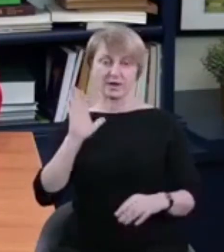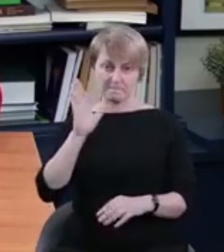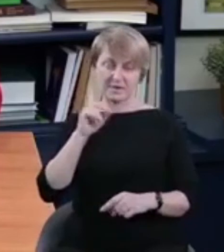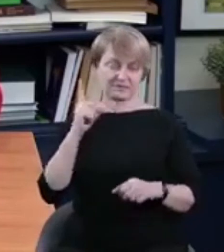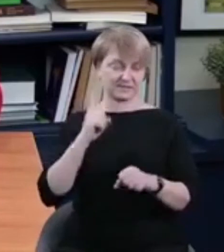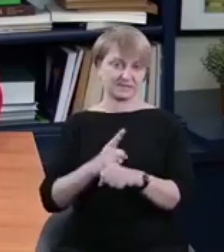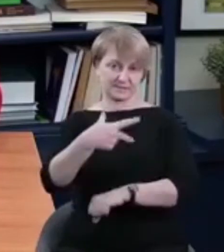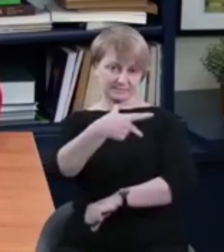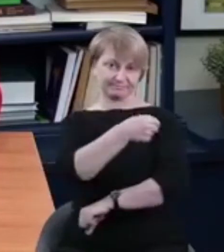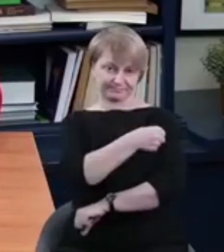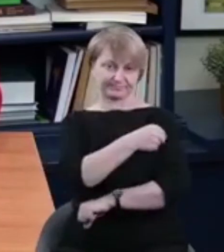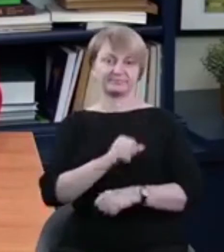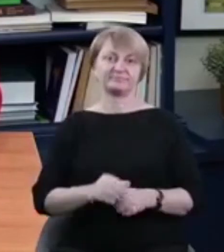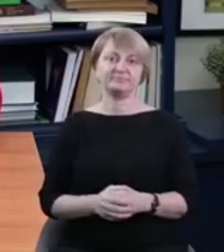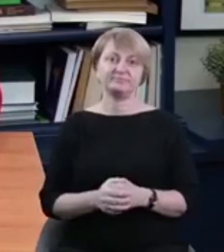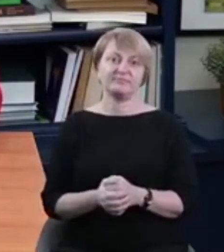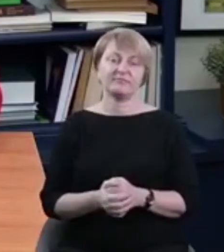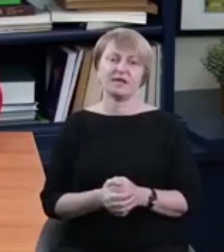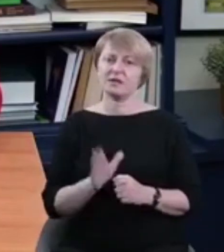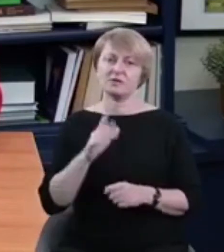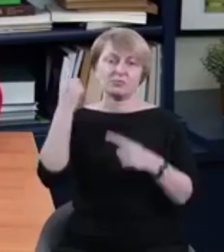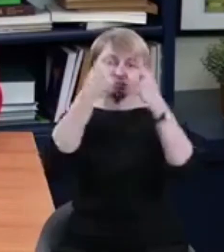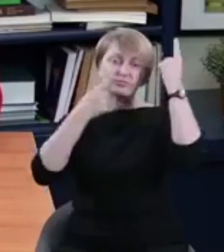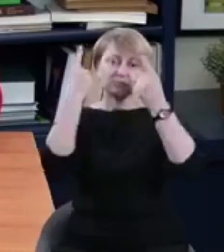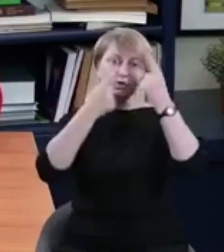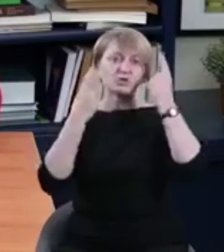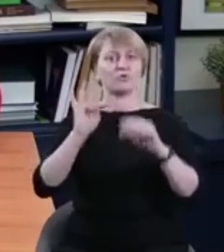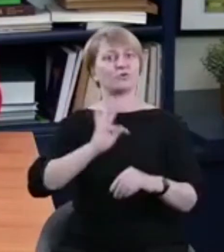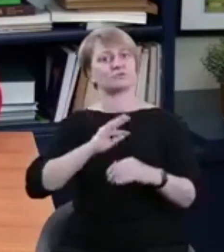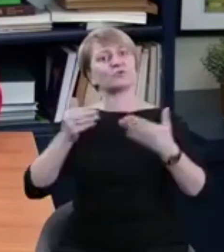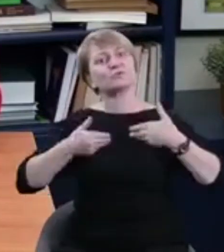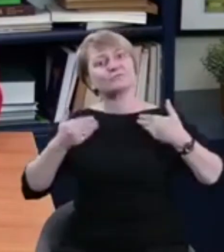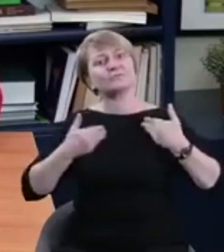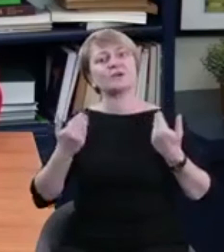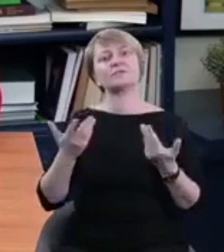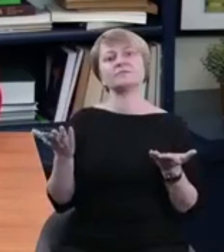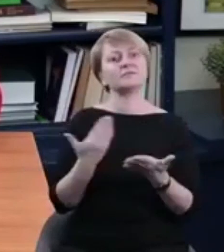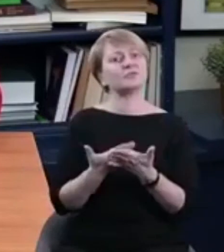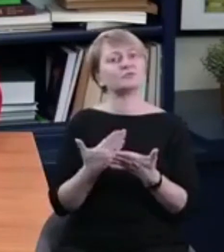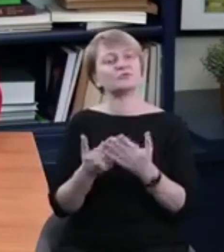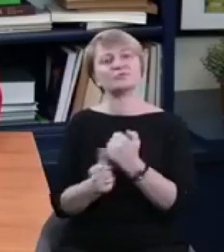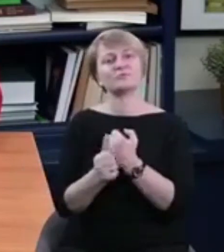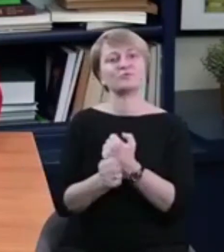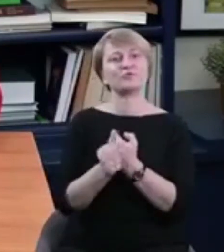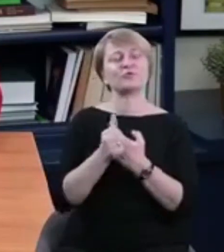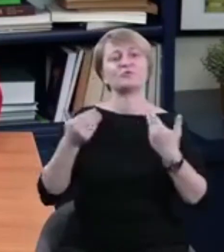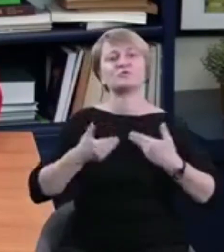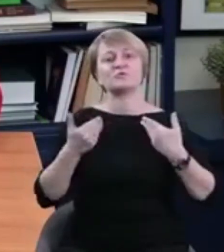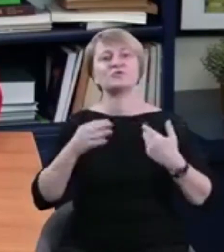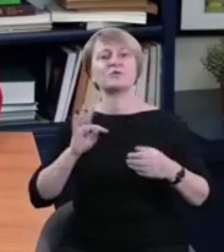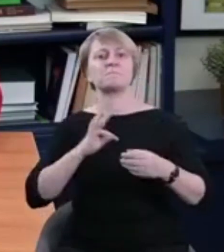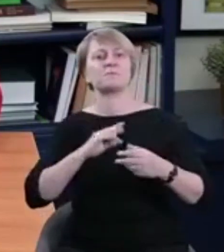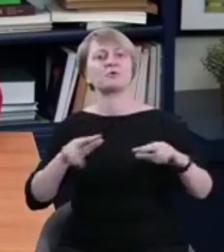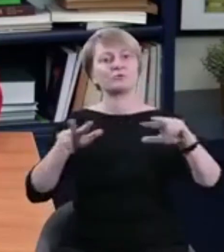nawet nie nie myśląc przede wszystkim o swoim zdrowiu ale myślę o zdrowiu najbliższych przecież nawet jeżeli